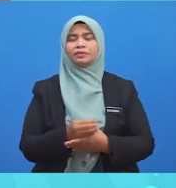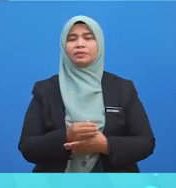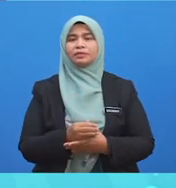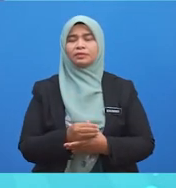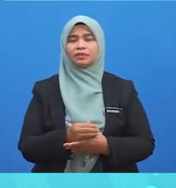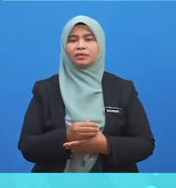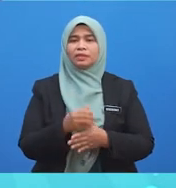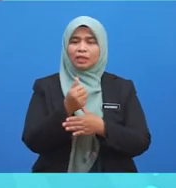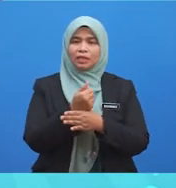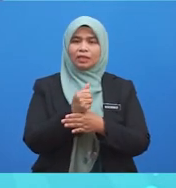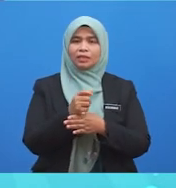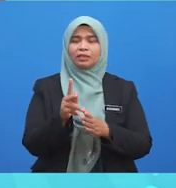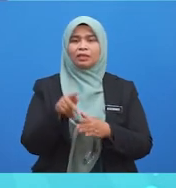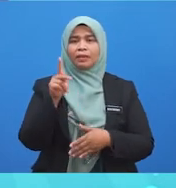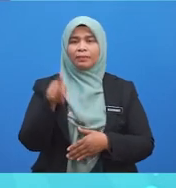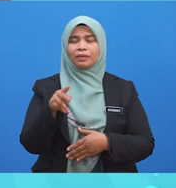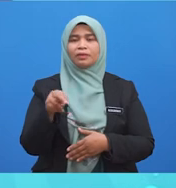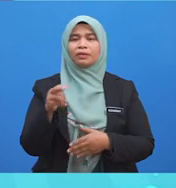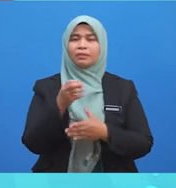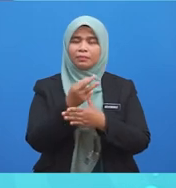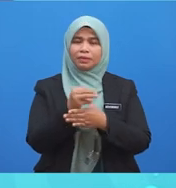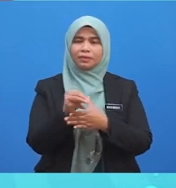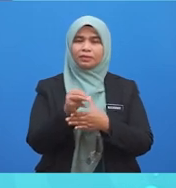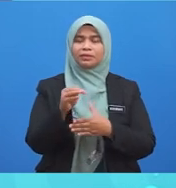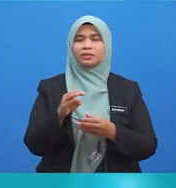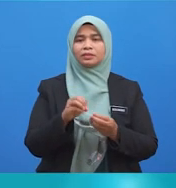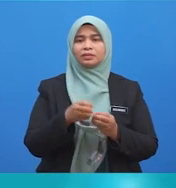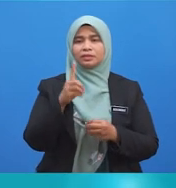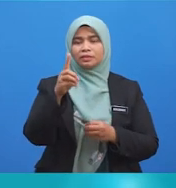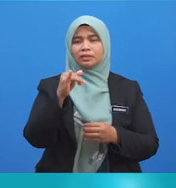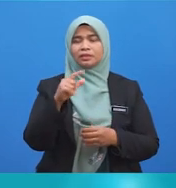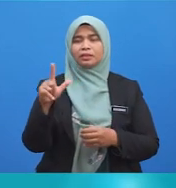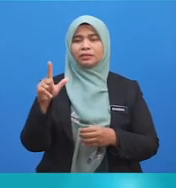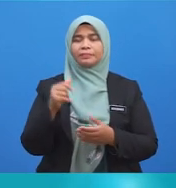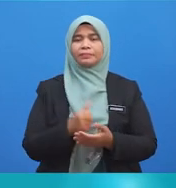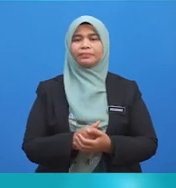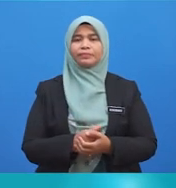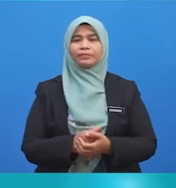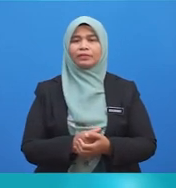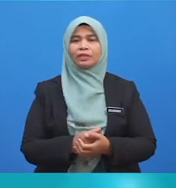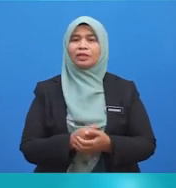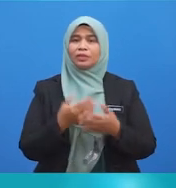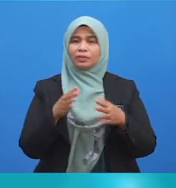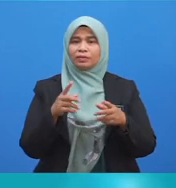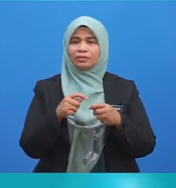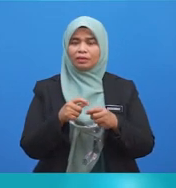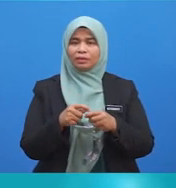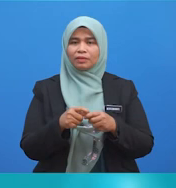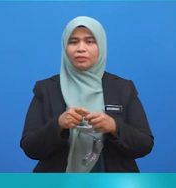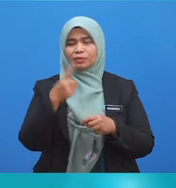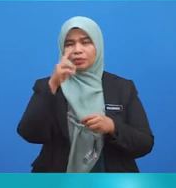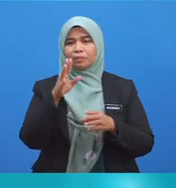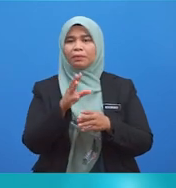Antara keperluan meiosis yang pertama ialah sudah tentulah untuk